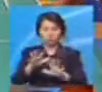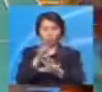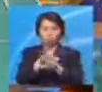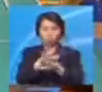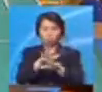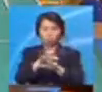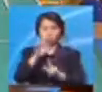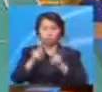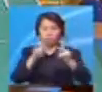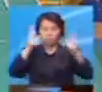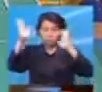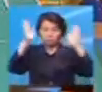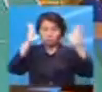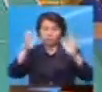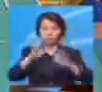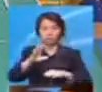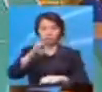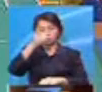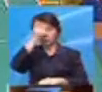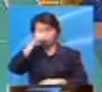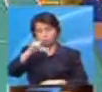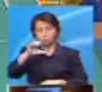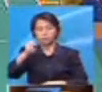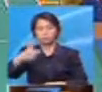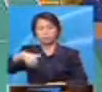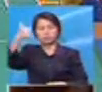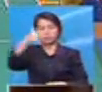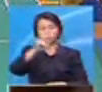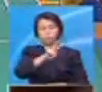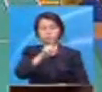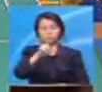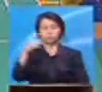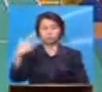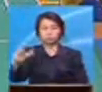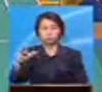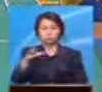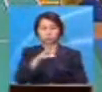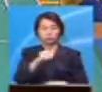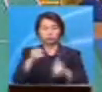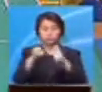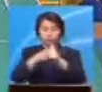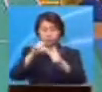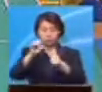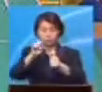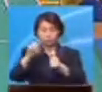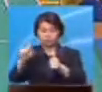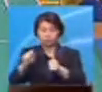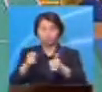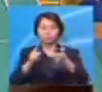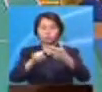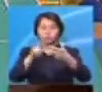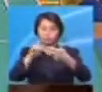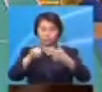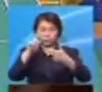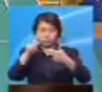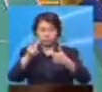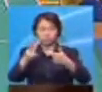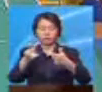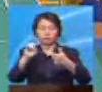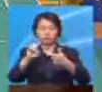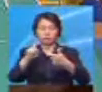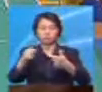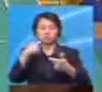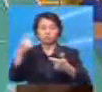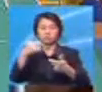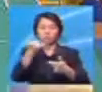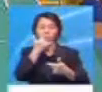penonton tempatan chongwe mencatat kemenangan 2113 di set pertama di set kedua kesilapan yang sering dilakukan